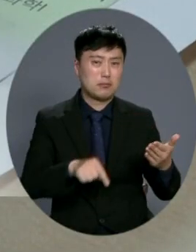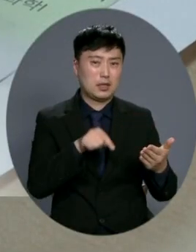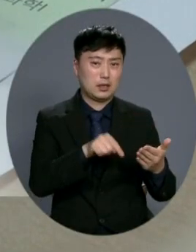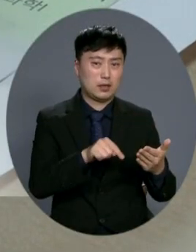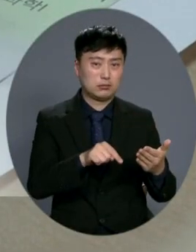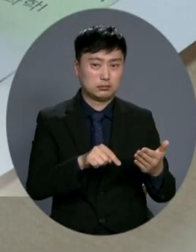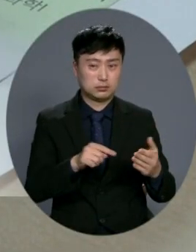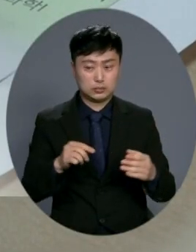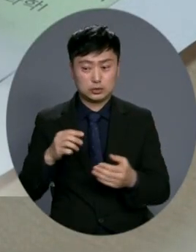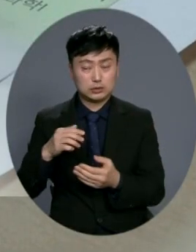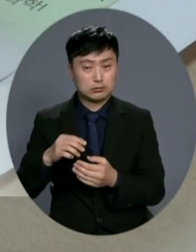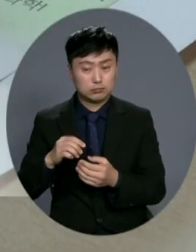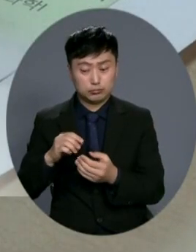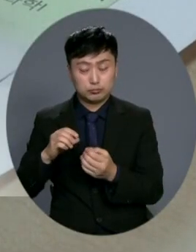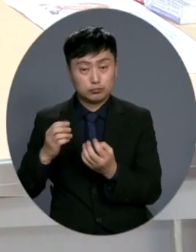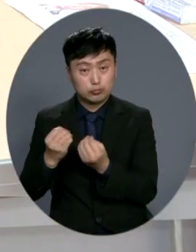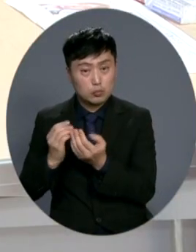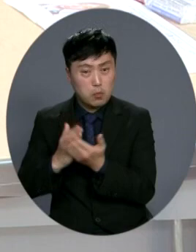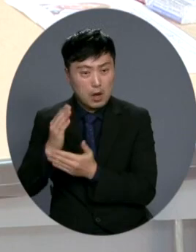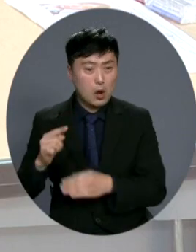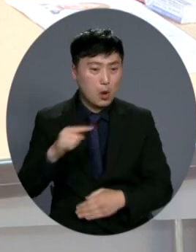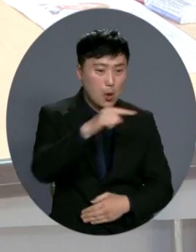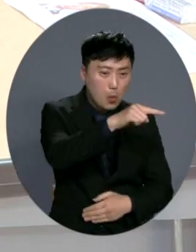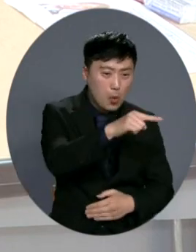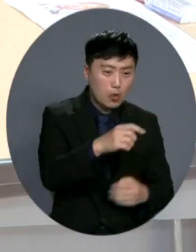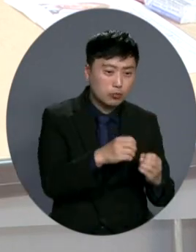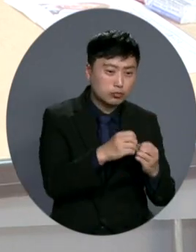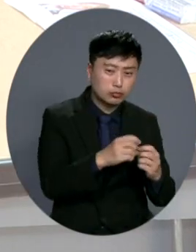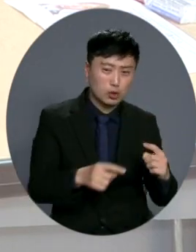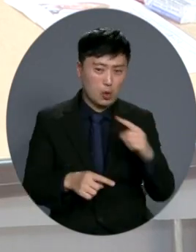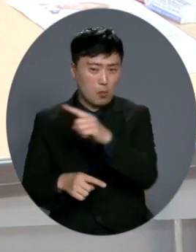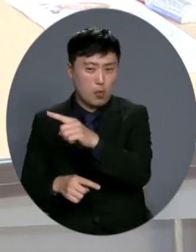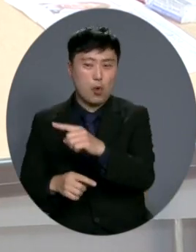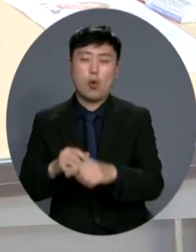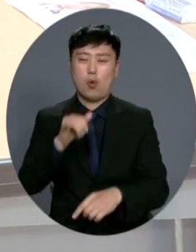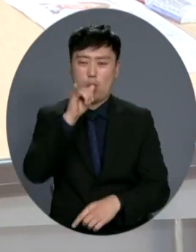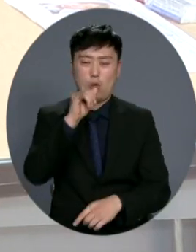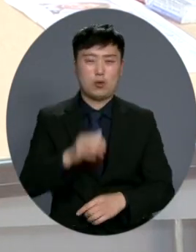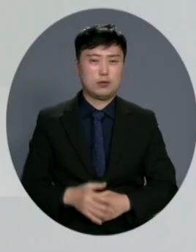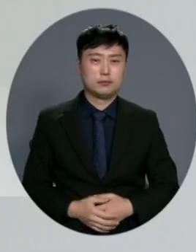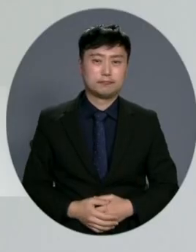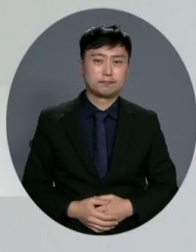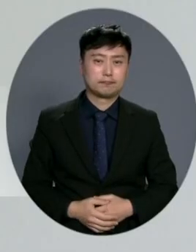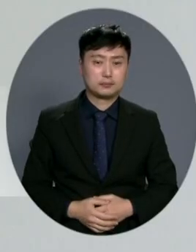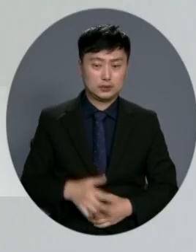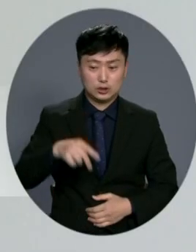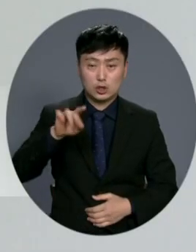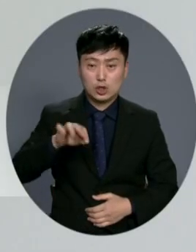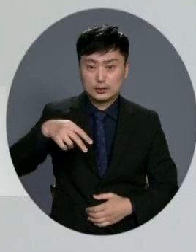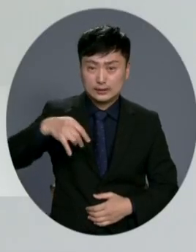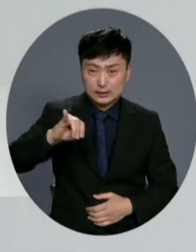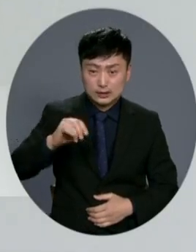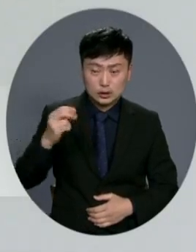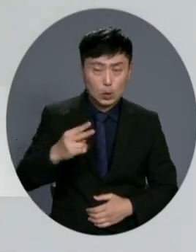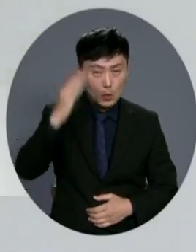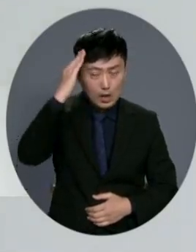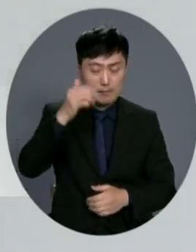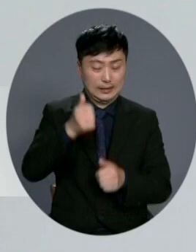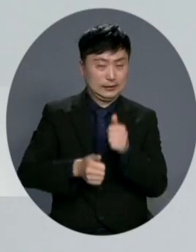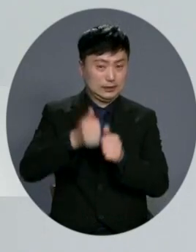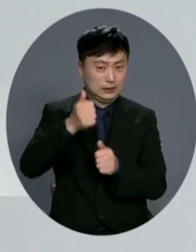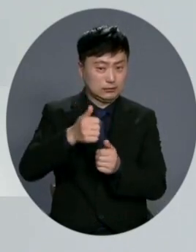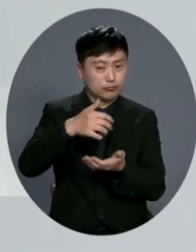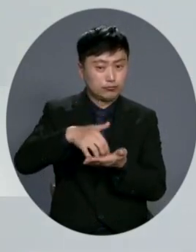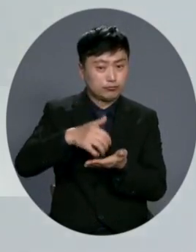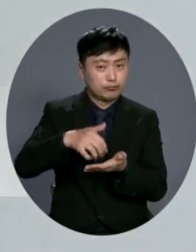교차 지원 합격이 더욱 늘어날 것으로 보입니다. 정시를 목표로 하는 졸업생과 검정고시를 합한 지원자